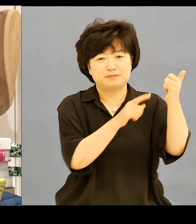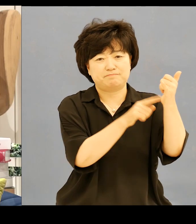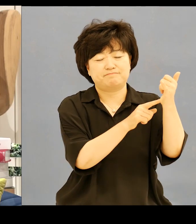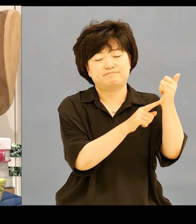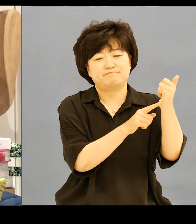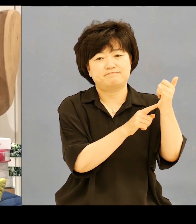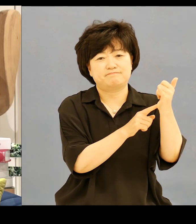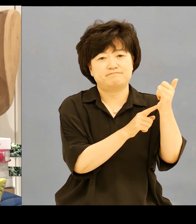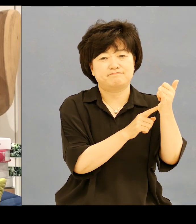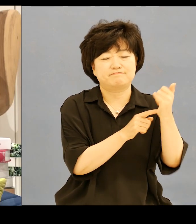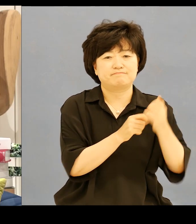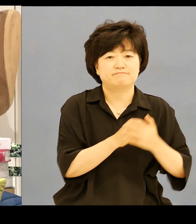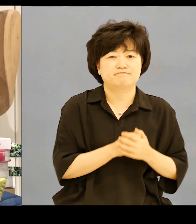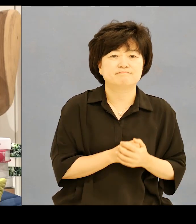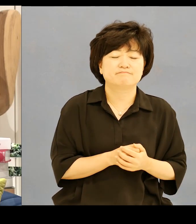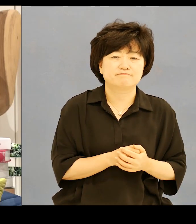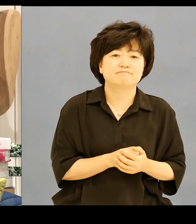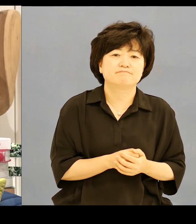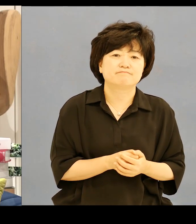부모님이